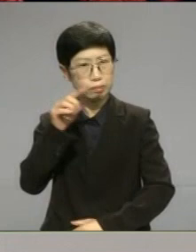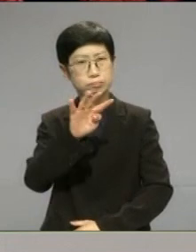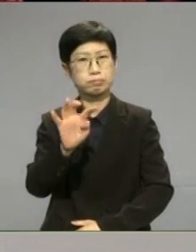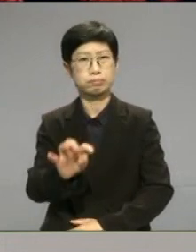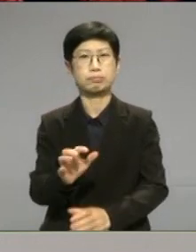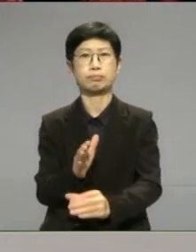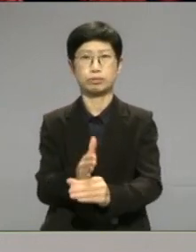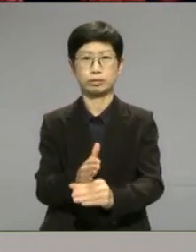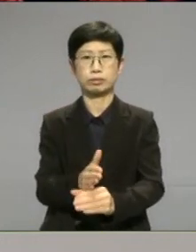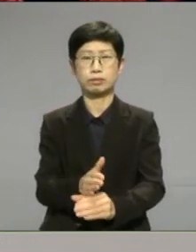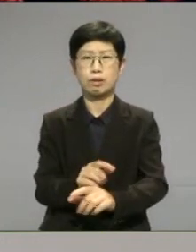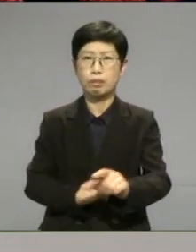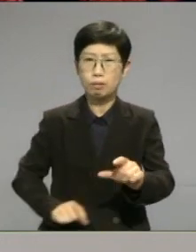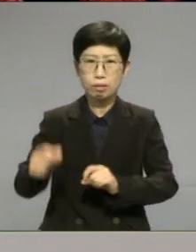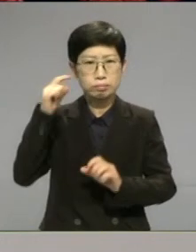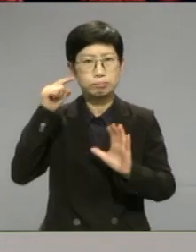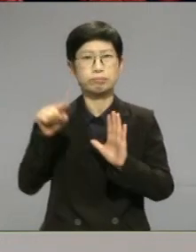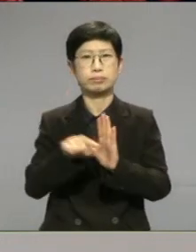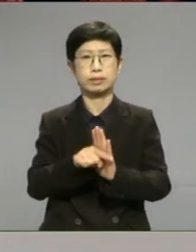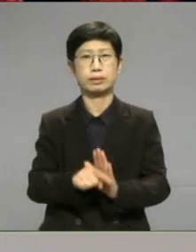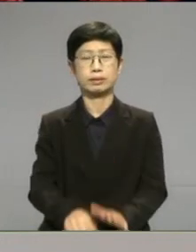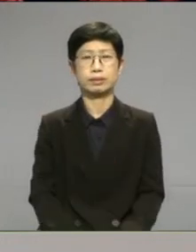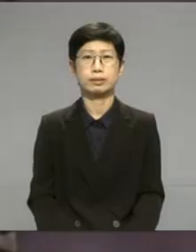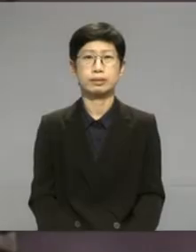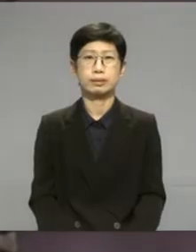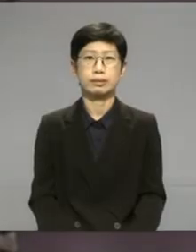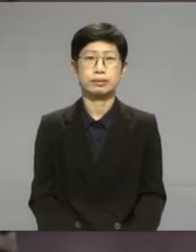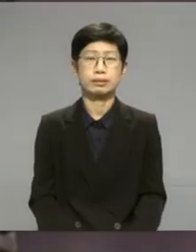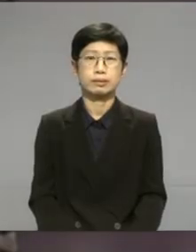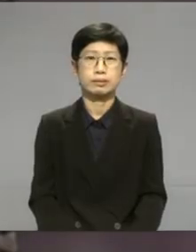있습니다. 원혜미 월드리포터입니다.